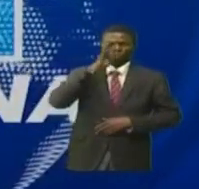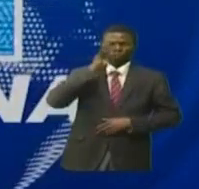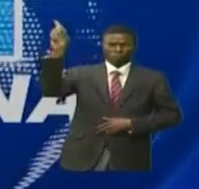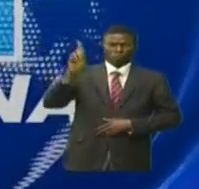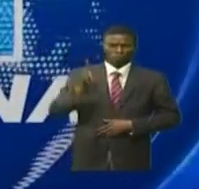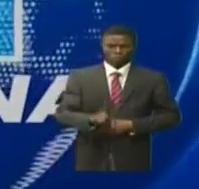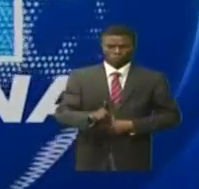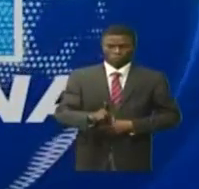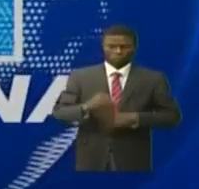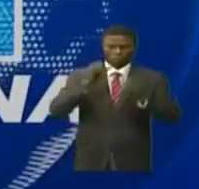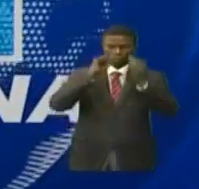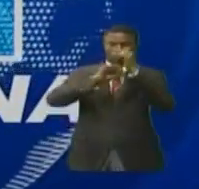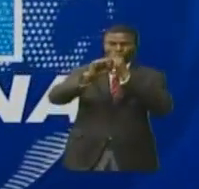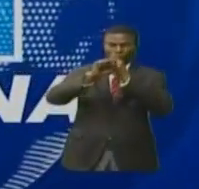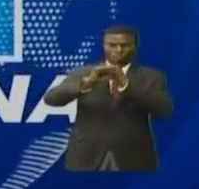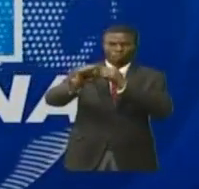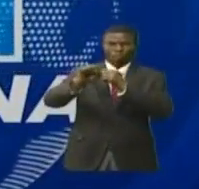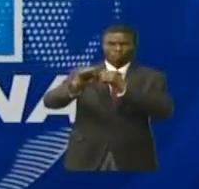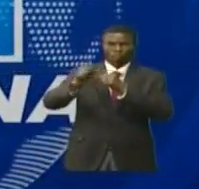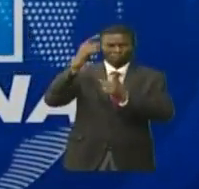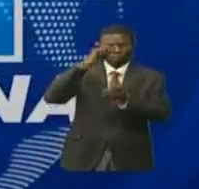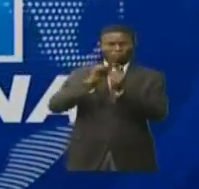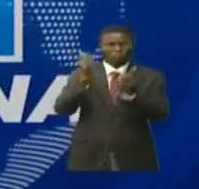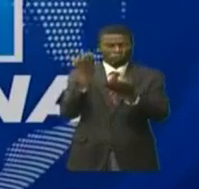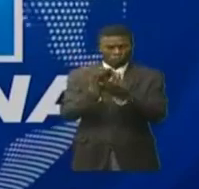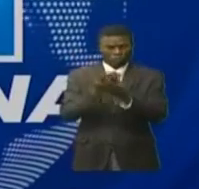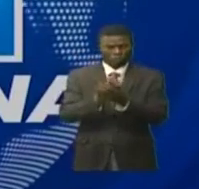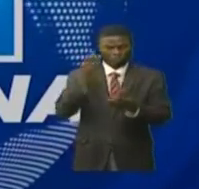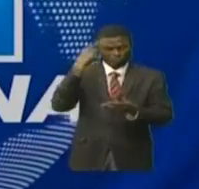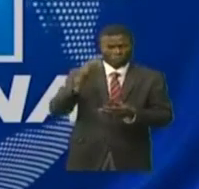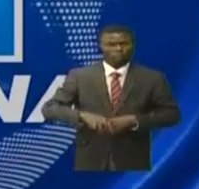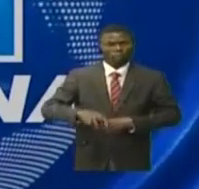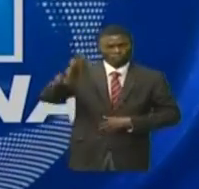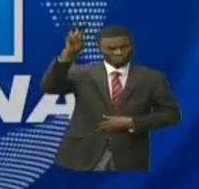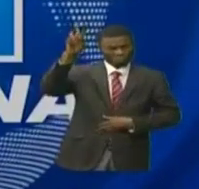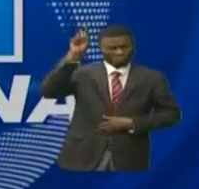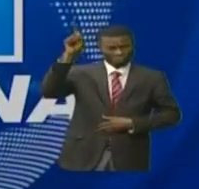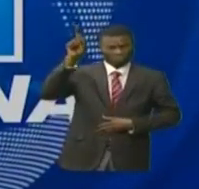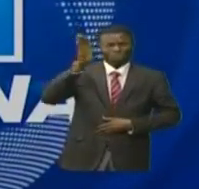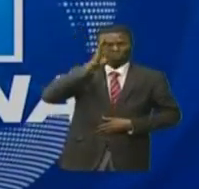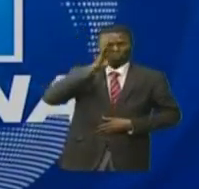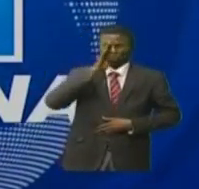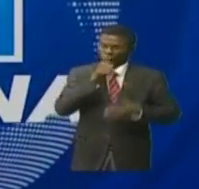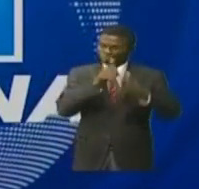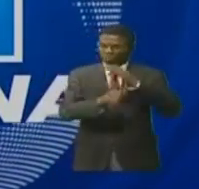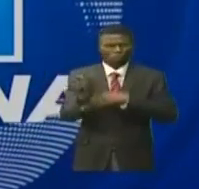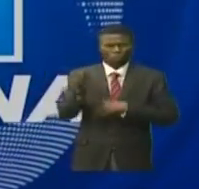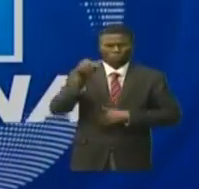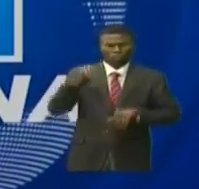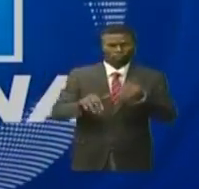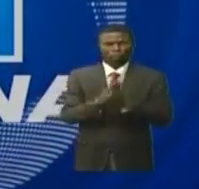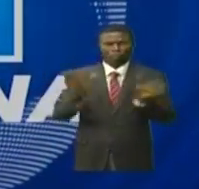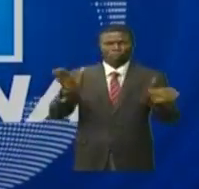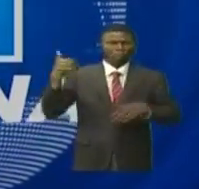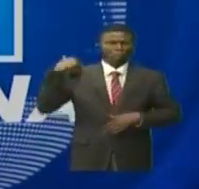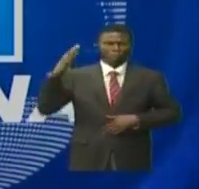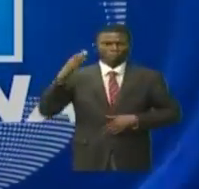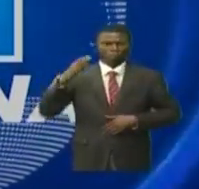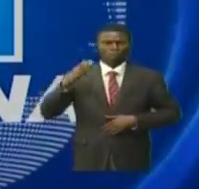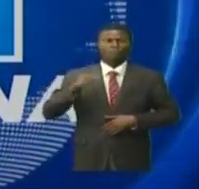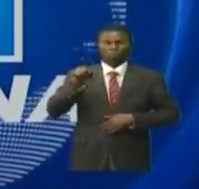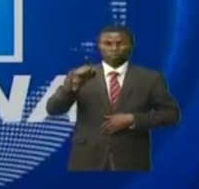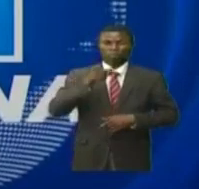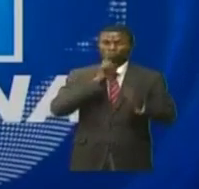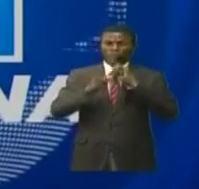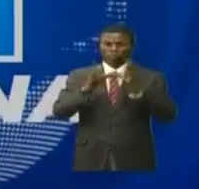chassa pour une sensibilisation autour des risques de l'immigration clandestine la secrétaire d'État en charge de l'asile a